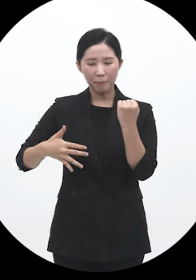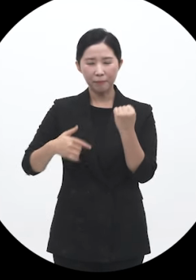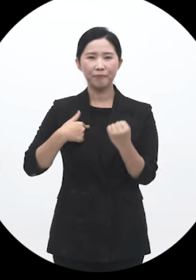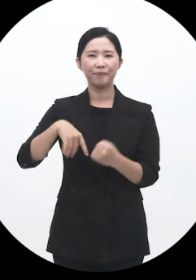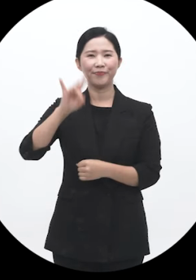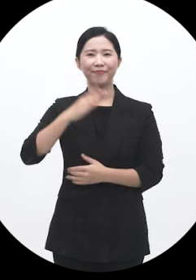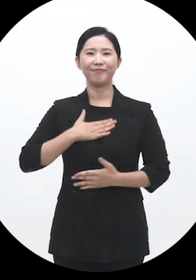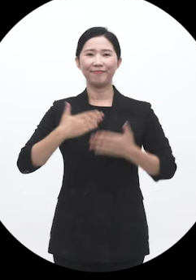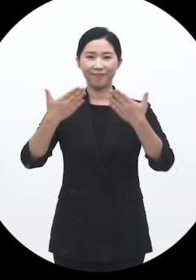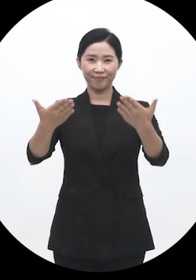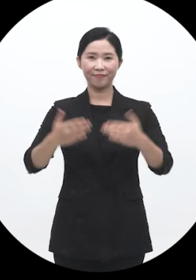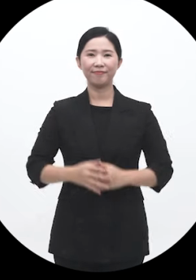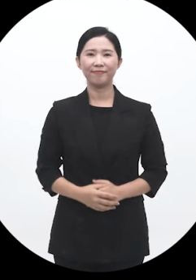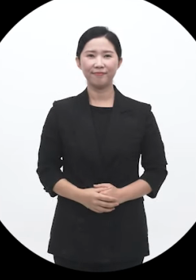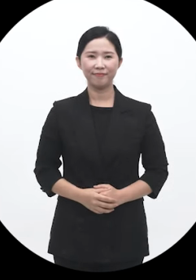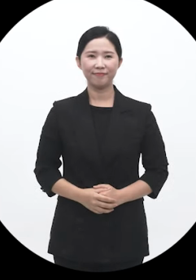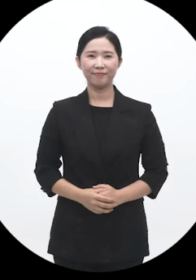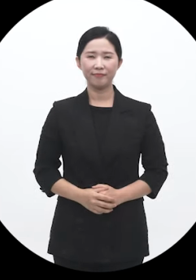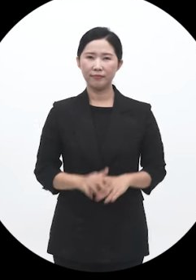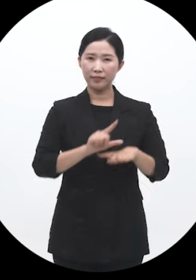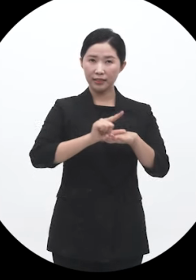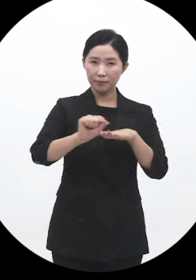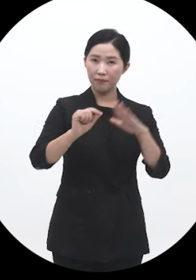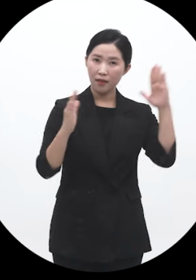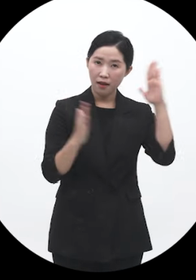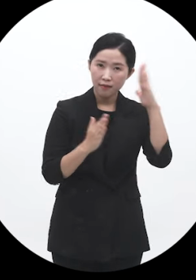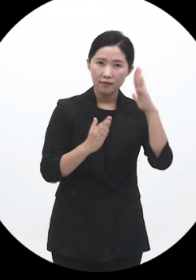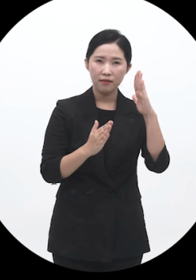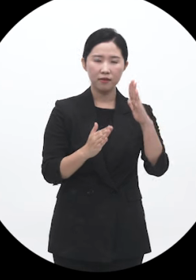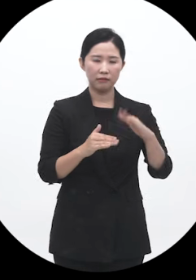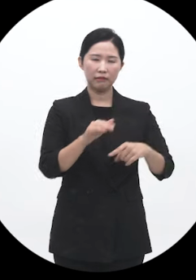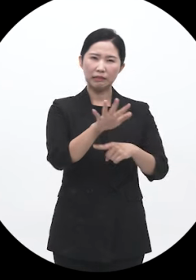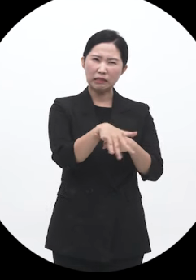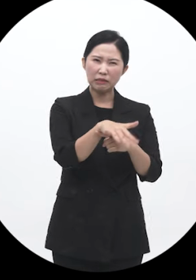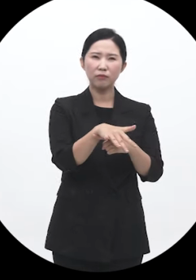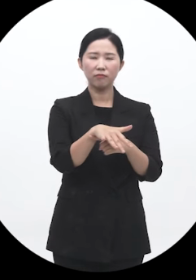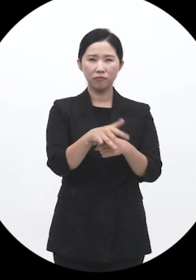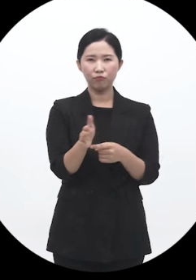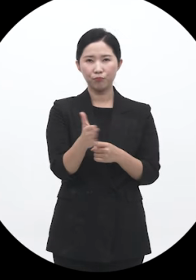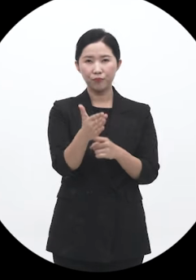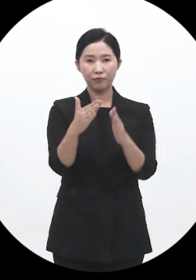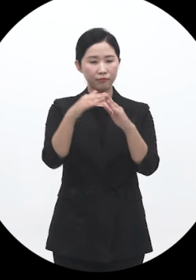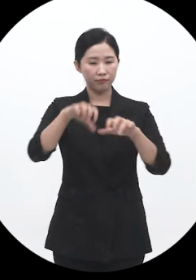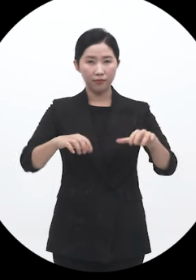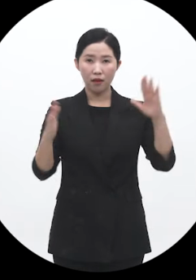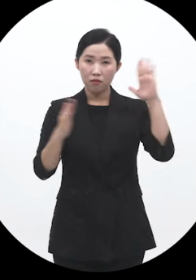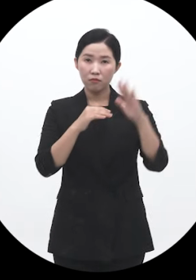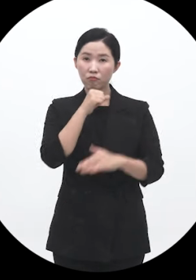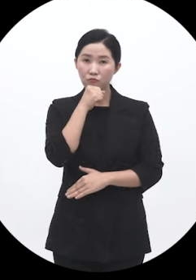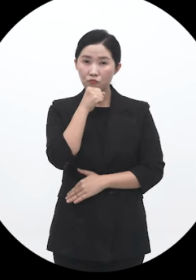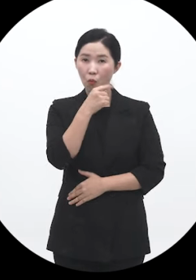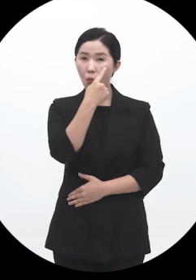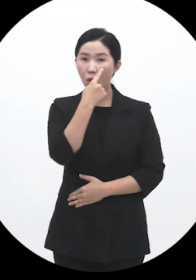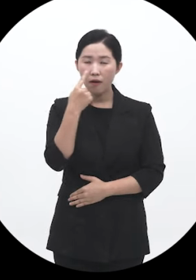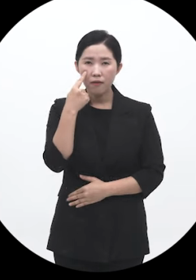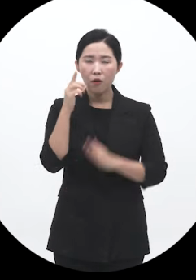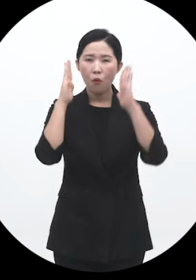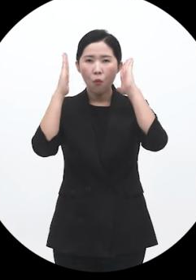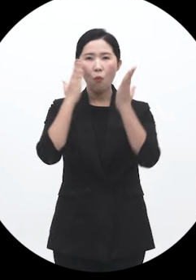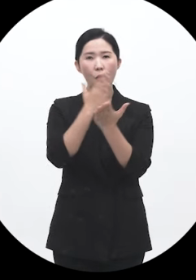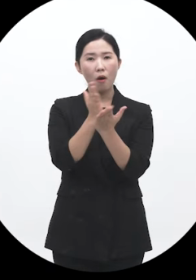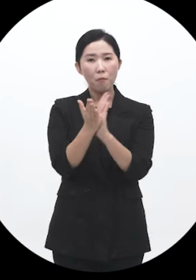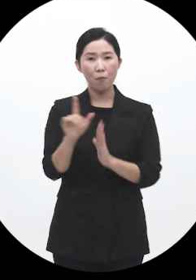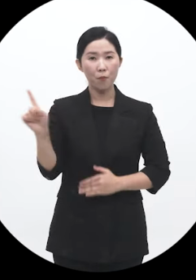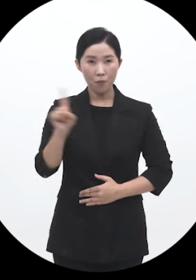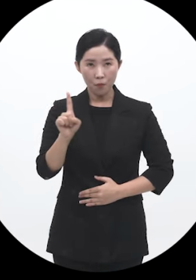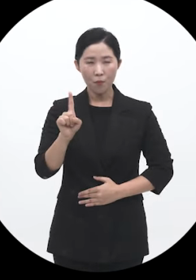말씀드리겠습니다. 지역균형 전형과 농어촌 학생 전형은 공통과목과 일반 선택 과목의 경우에